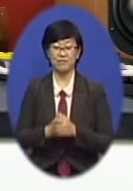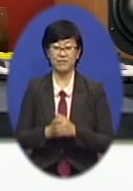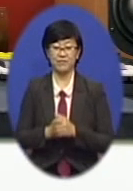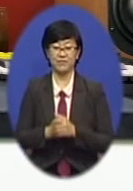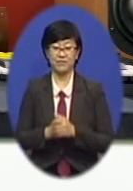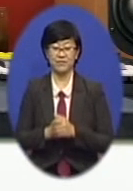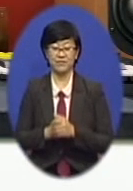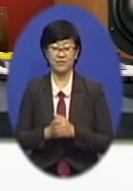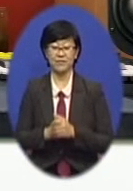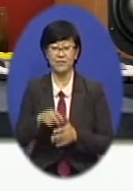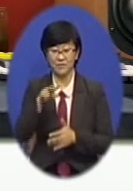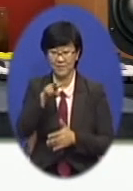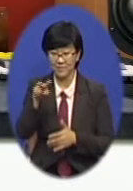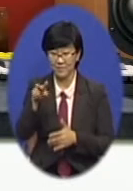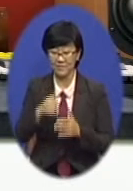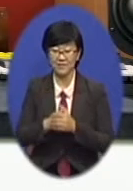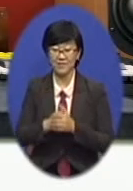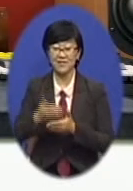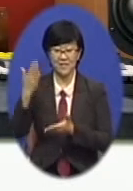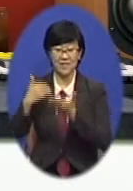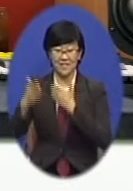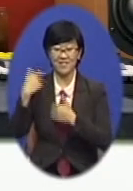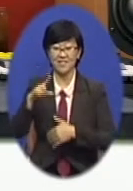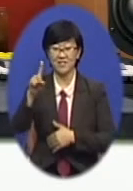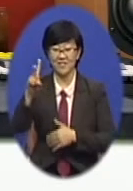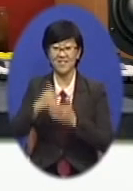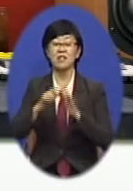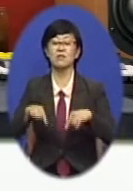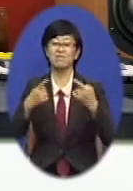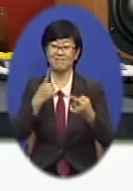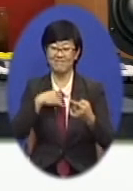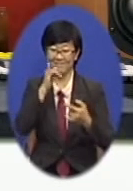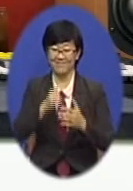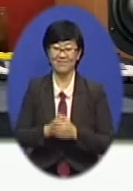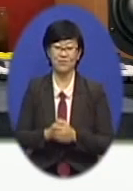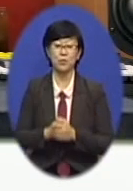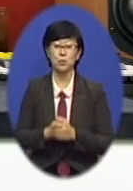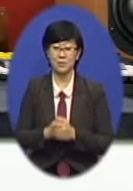네. 그래서 이렇게 보다가 이제 그 전에도 한 두 번 정도 참여했었어요. 네.